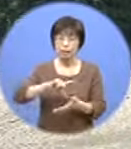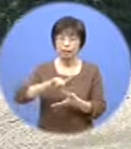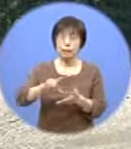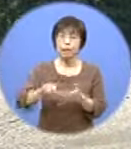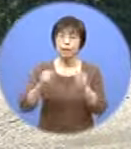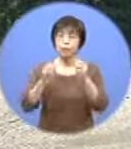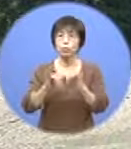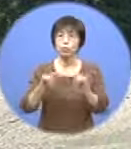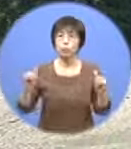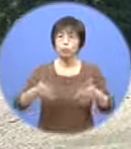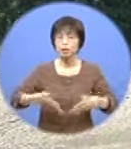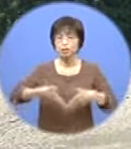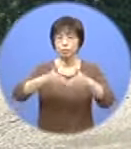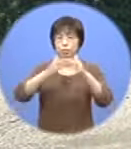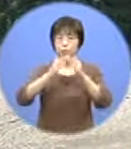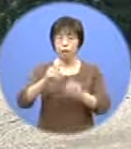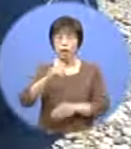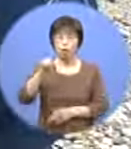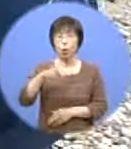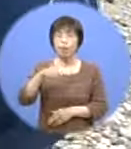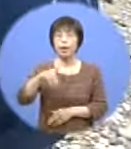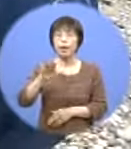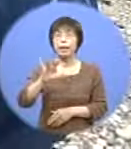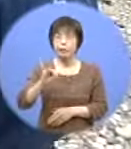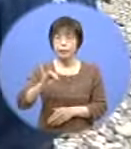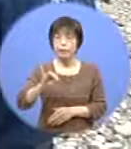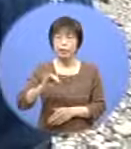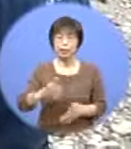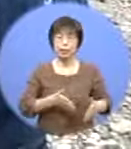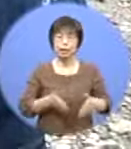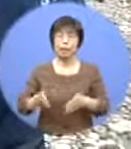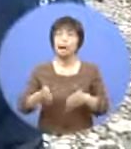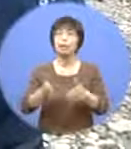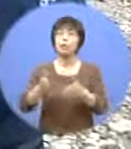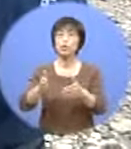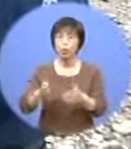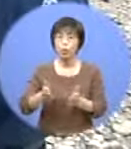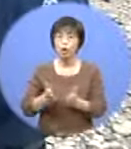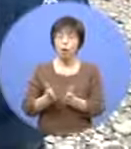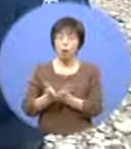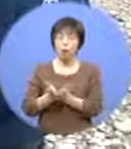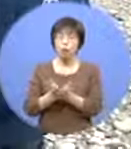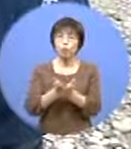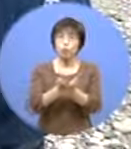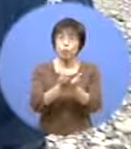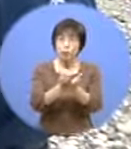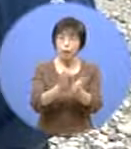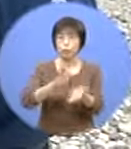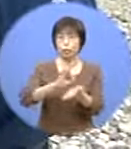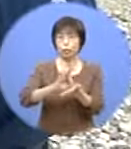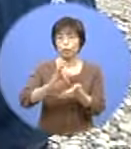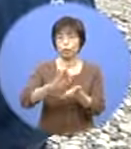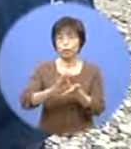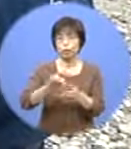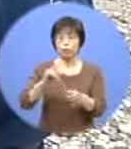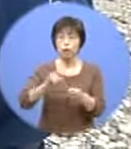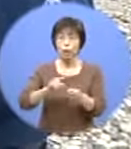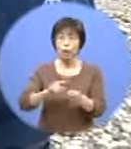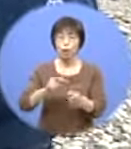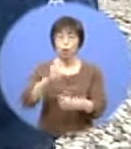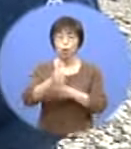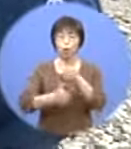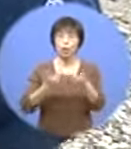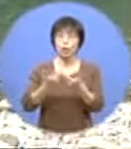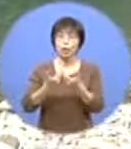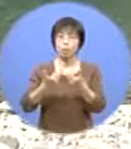結成、大辺地街道では唯一船で渡る熊野古道阿吾の私を50年ぶりに復活させ